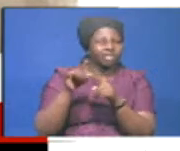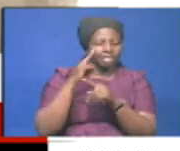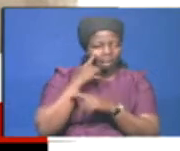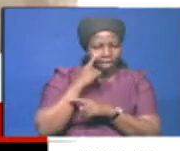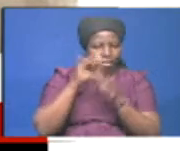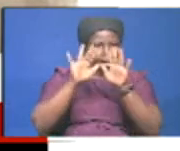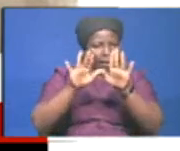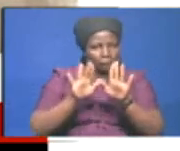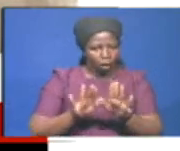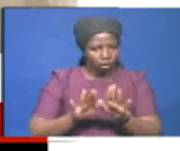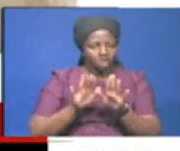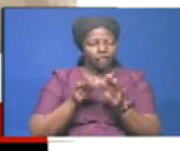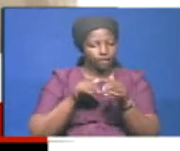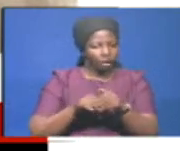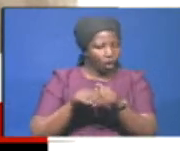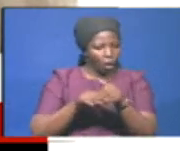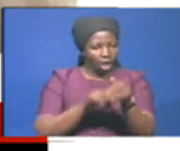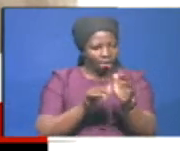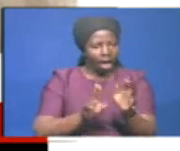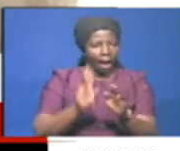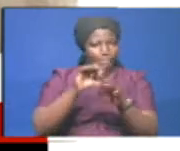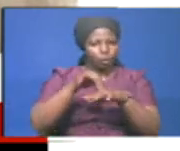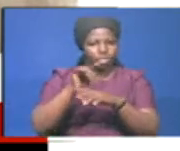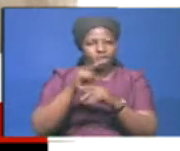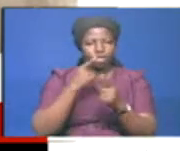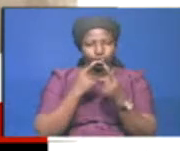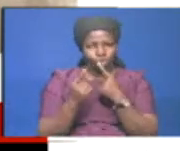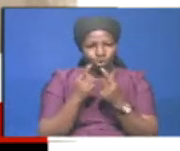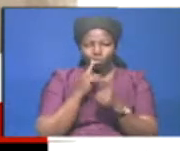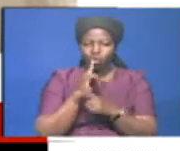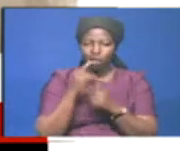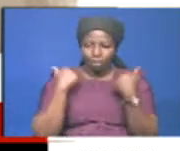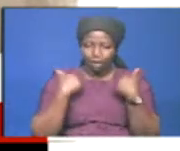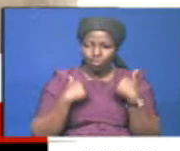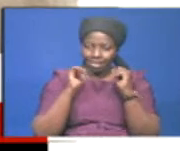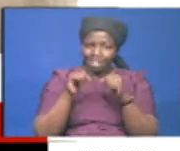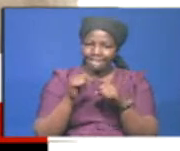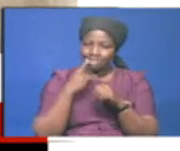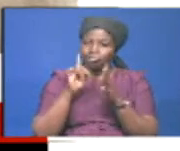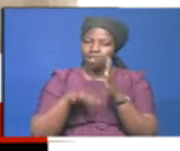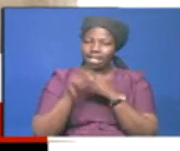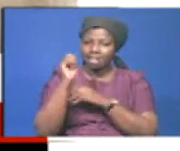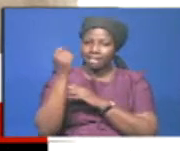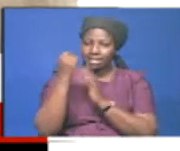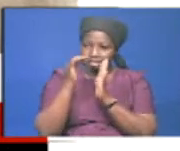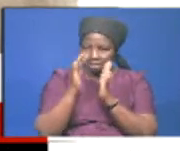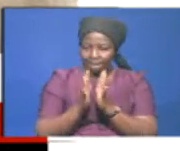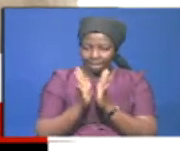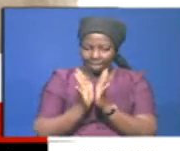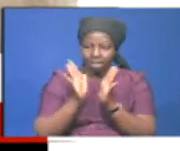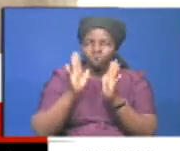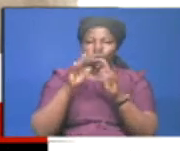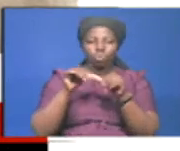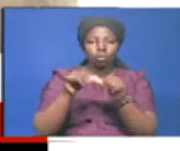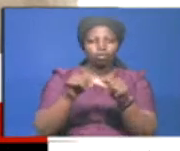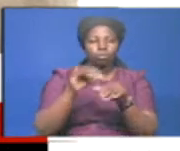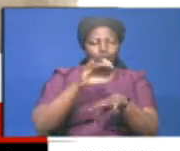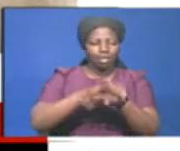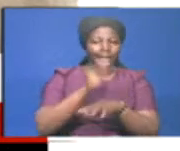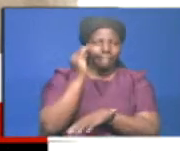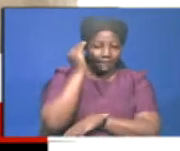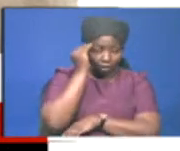hii maongeo. Kwa hivyo naweza sema kuwa Wakenya kwa jumla wanaendelea kupata elimu